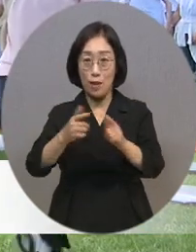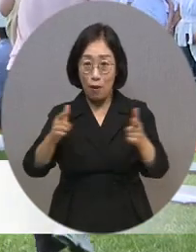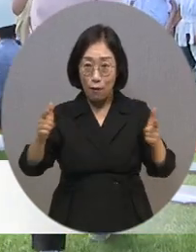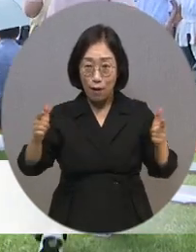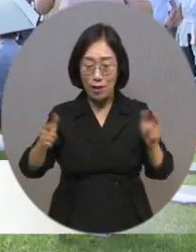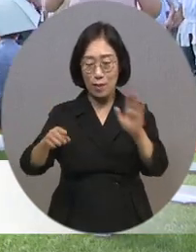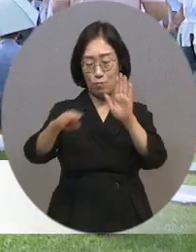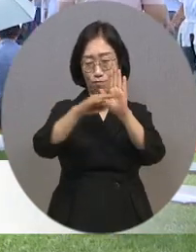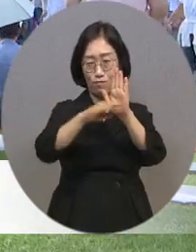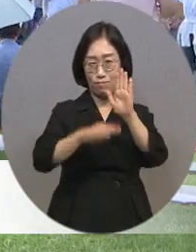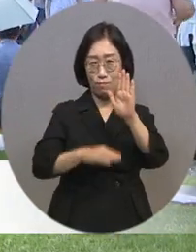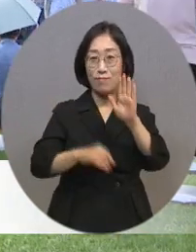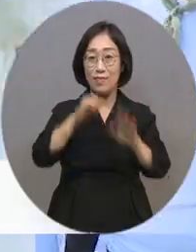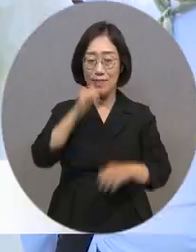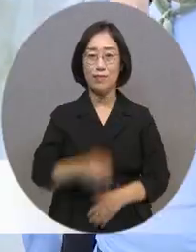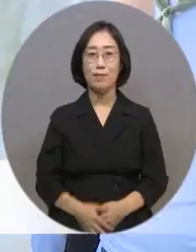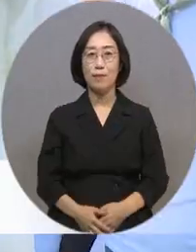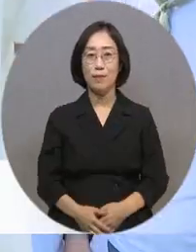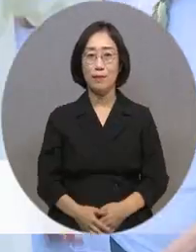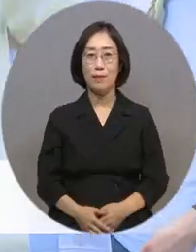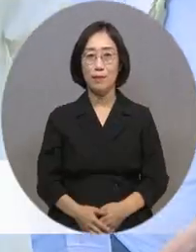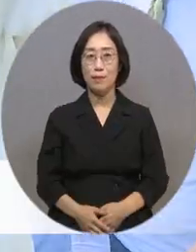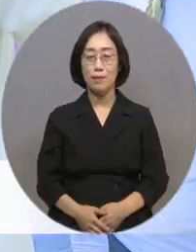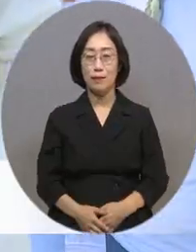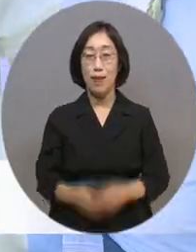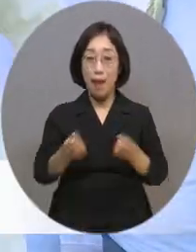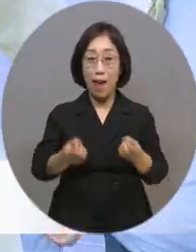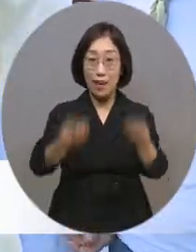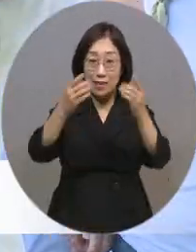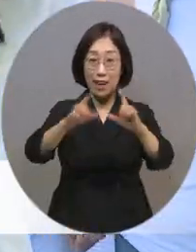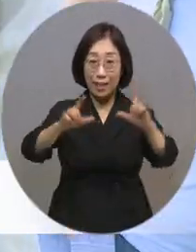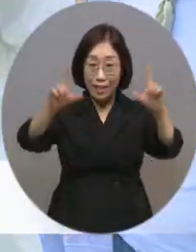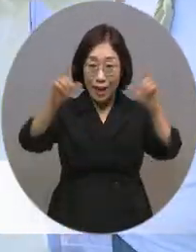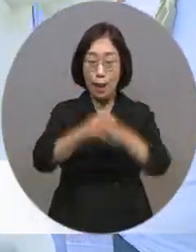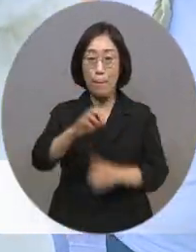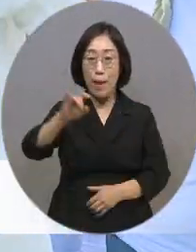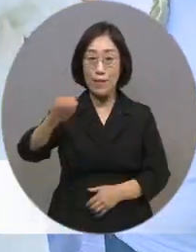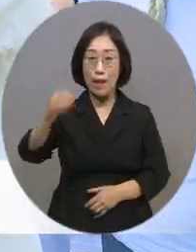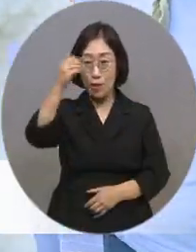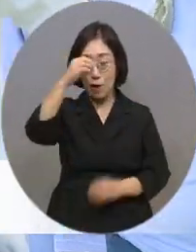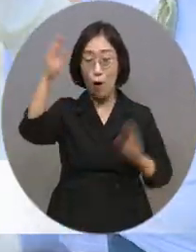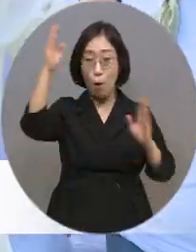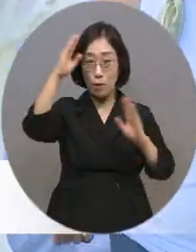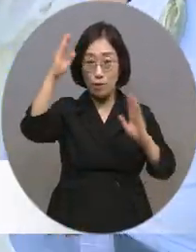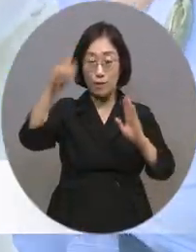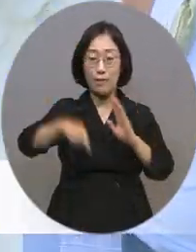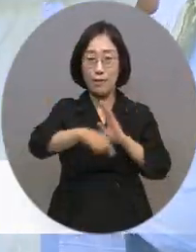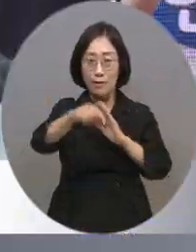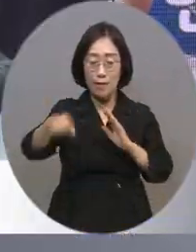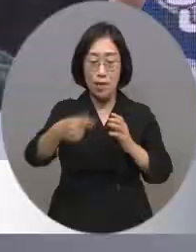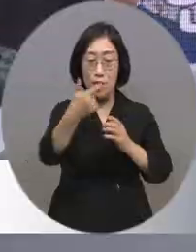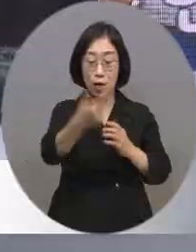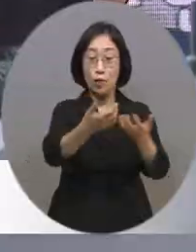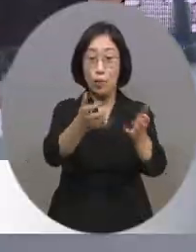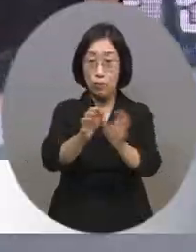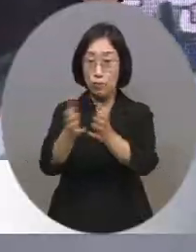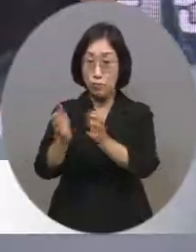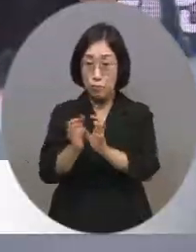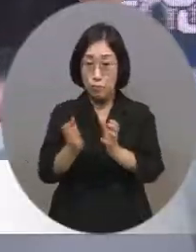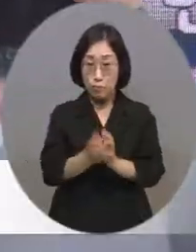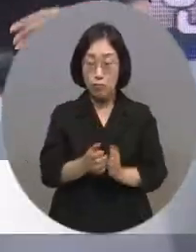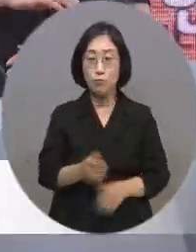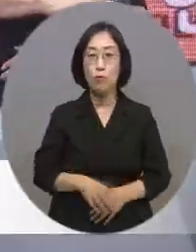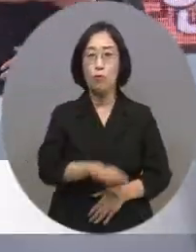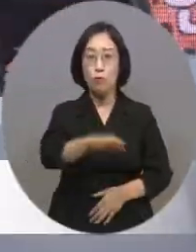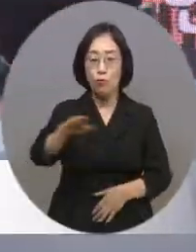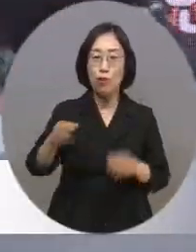행사가 이어졌습니다. 행사의 하이라이트로 내산여고 합창단을 비롯한 6개 합창단이 주축이 돼